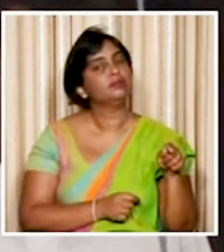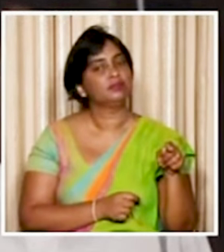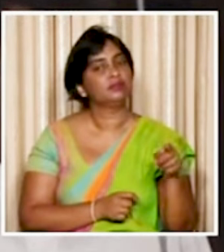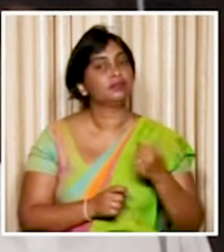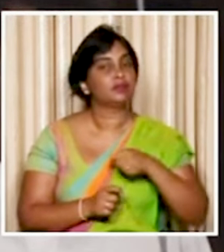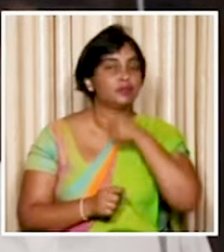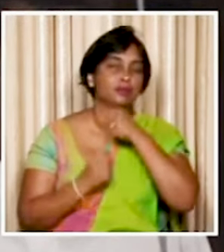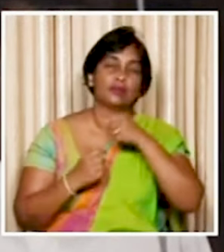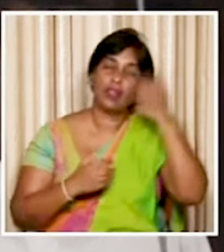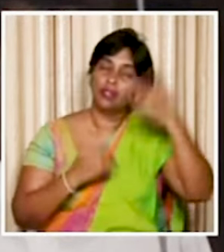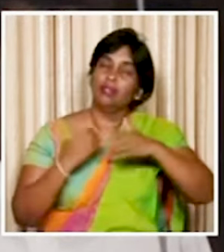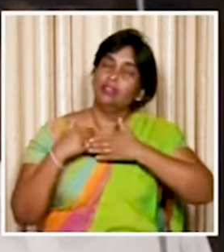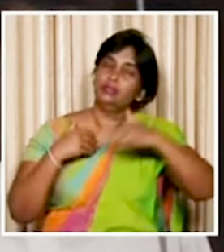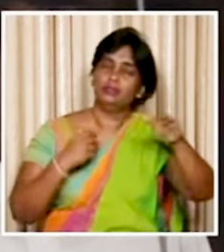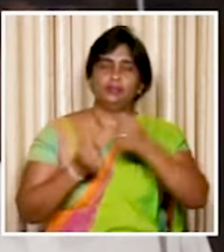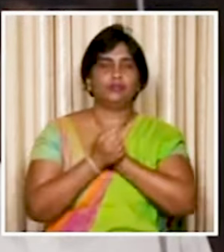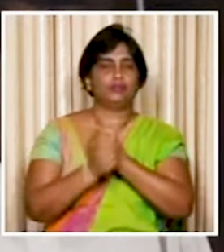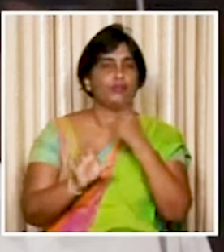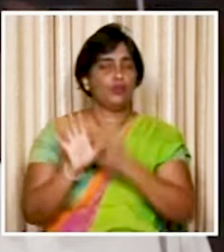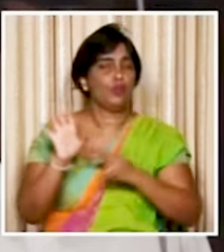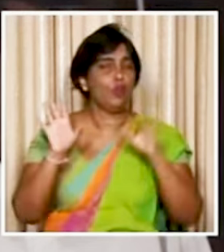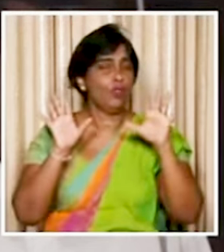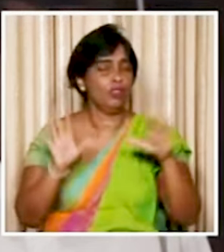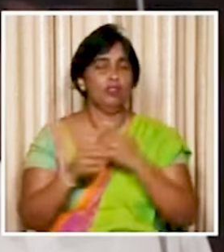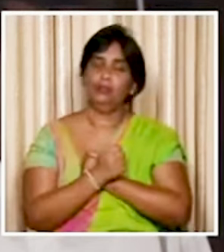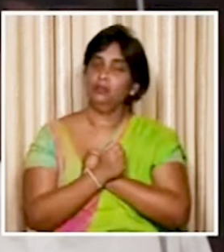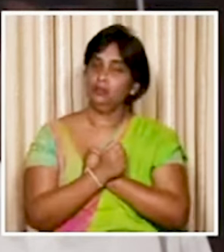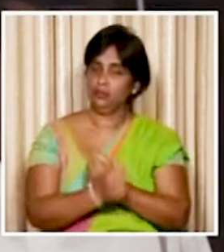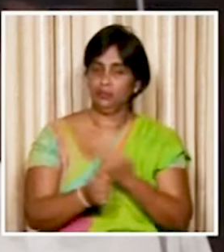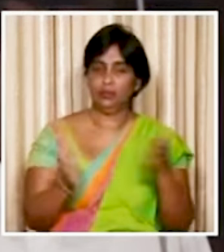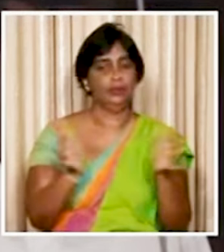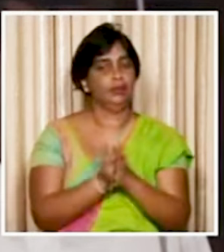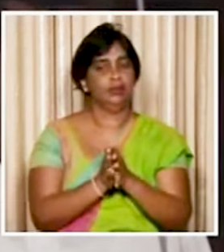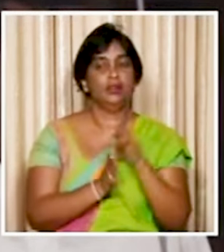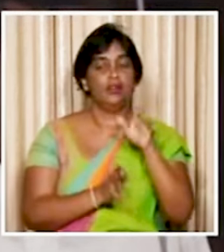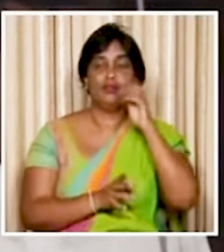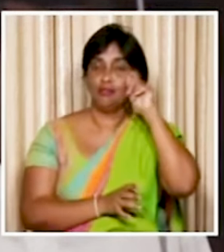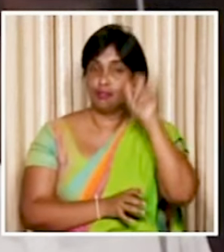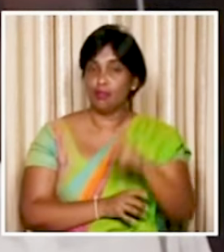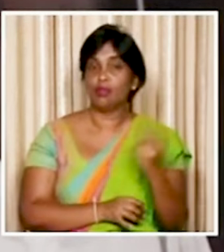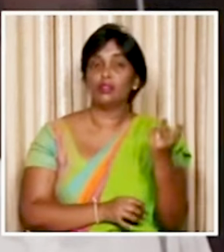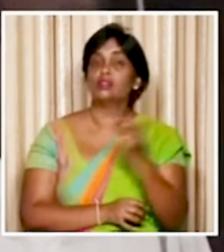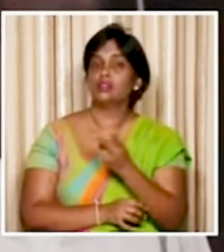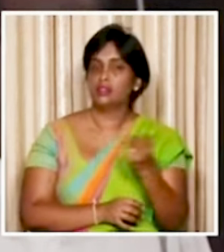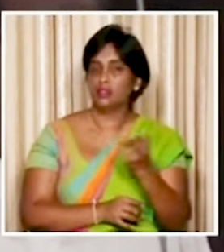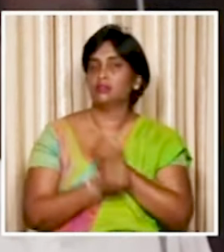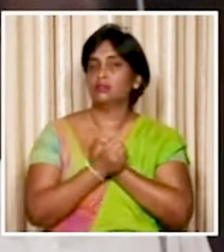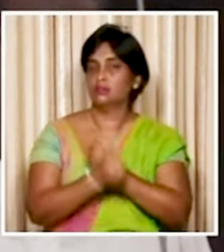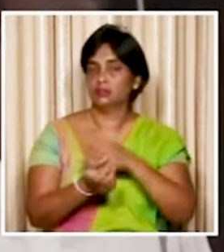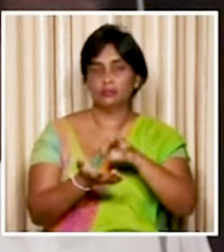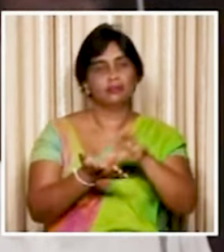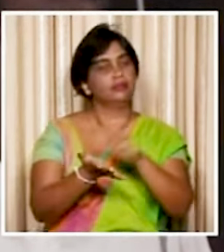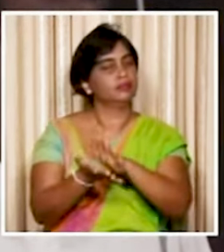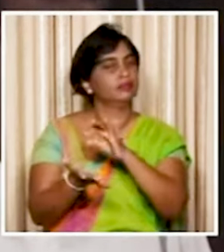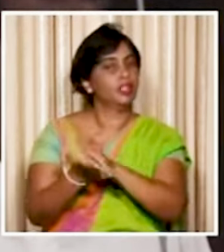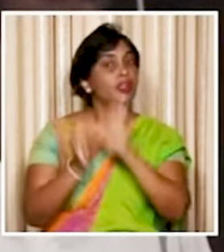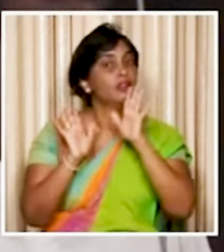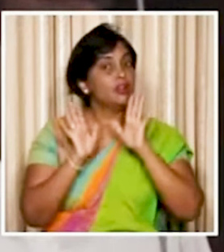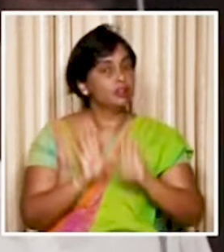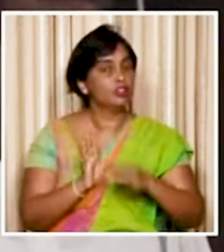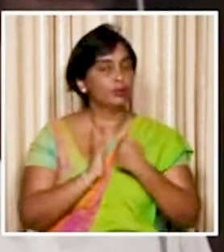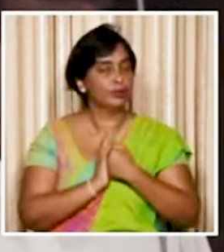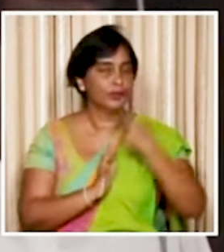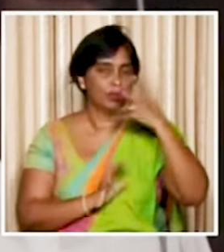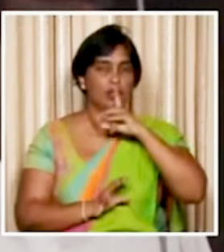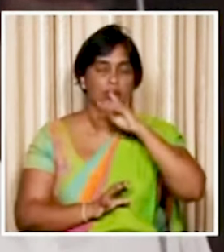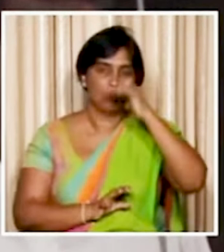10 வருட சிறை தண்டனையுமாக அவர்களுக்கு தண்டனை வழங்கப்பட்டது. ஆனால் அவர்கள் 28 வருடங்களாக